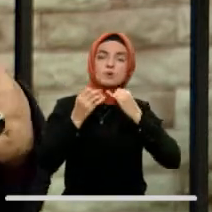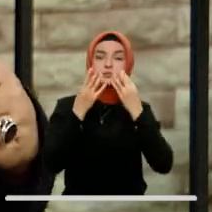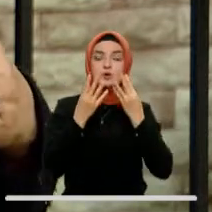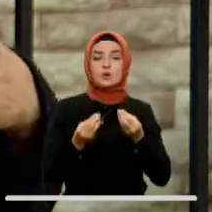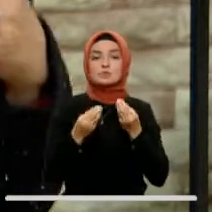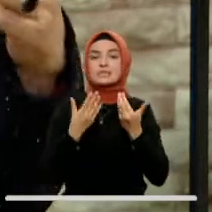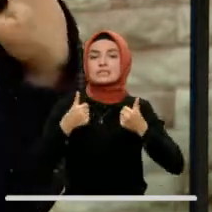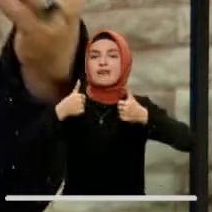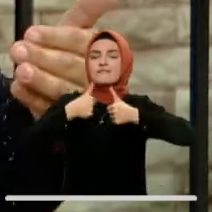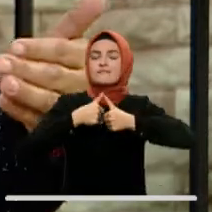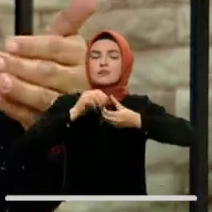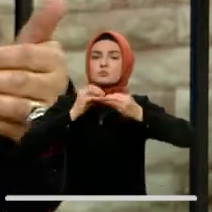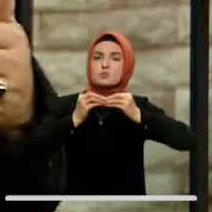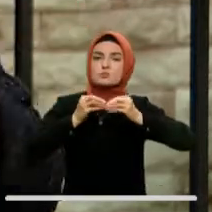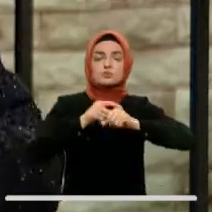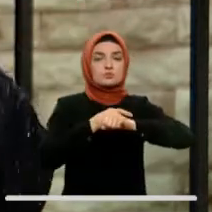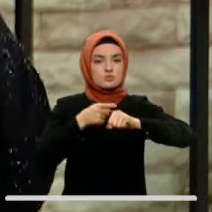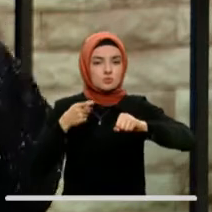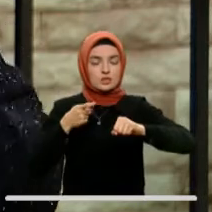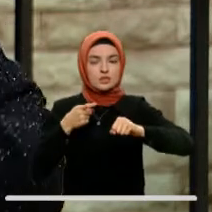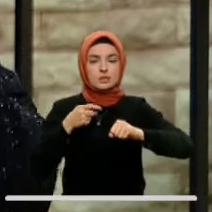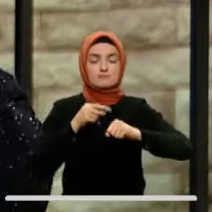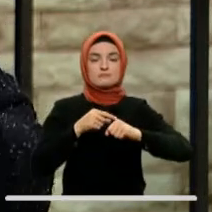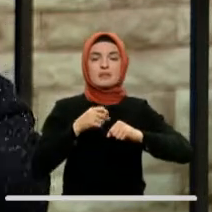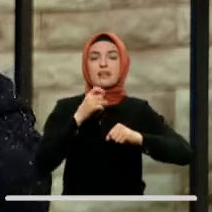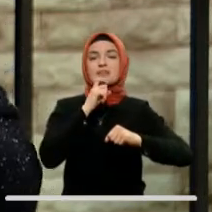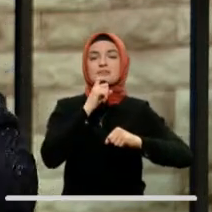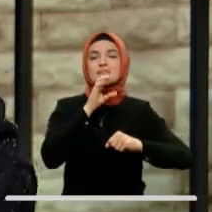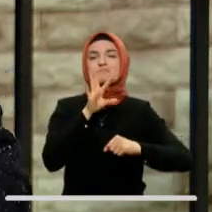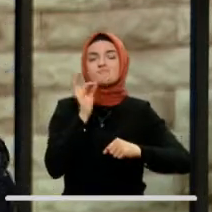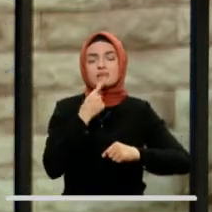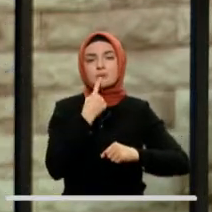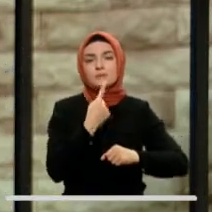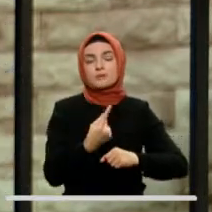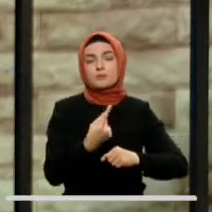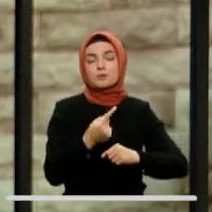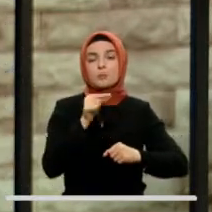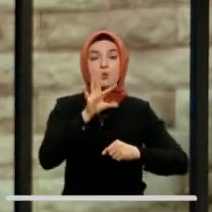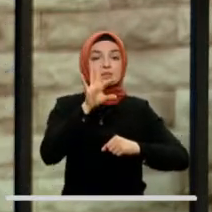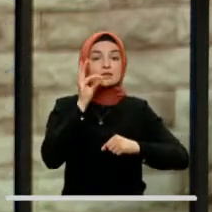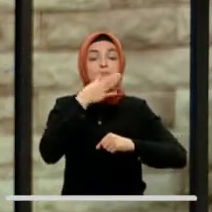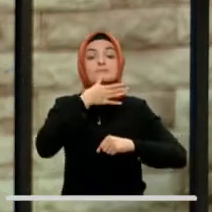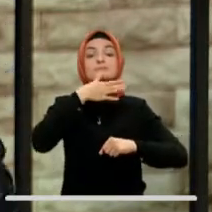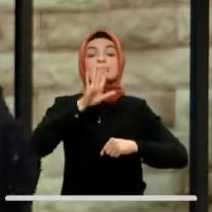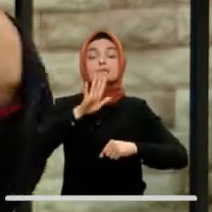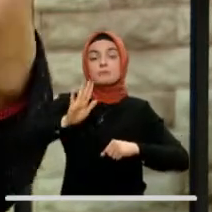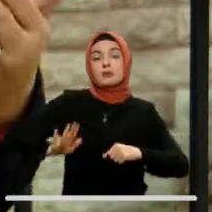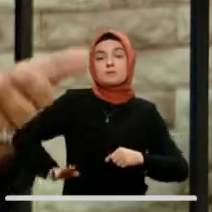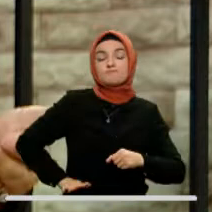da evlilikteki sorunlu süreçler, genellikle yanlış seçim dediğimiz konuda seçmeyi bilmeyen